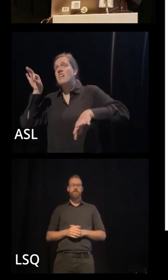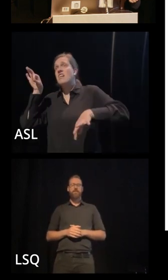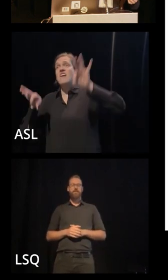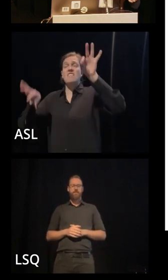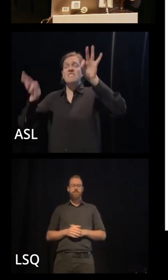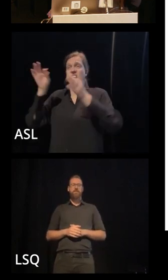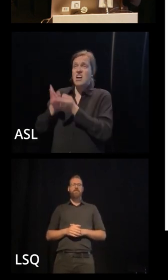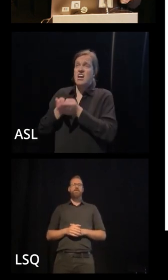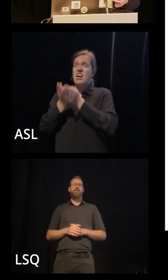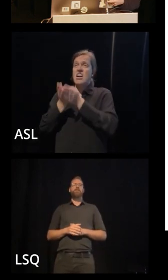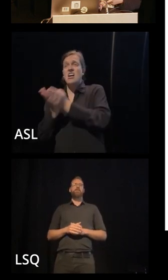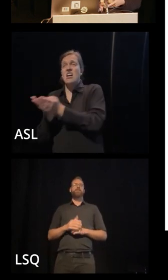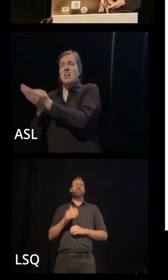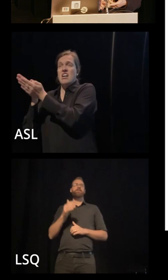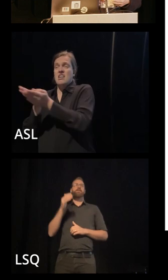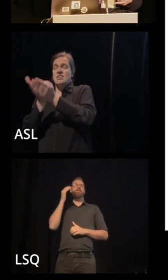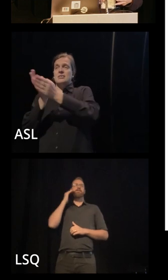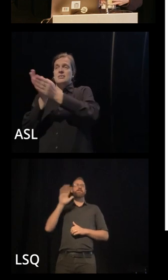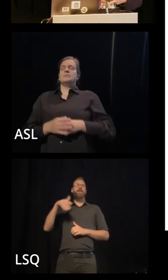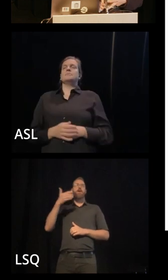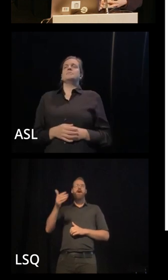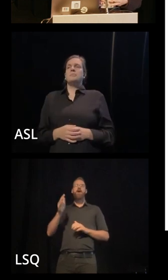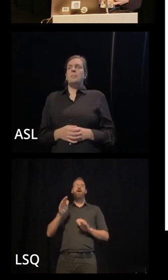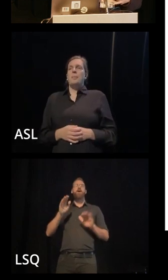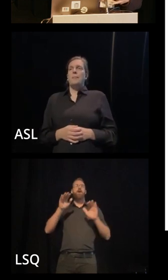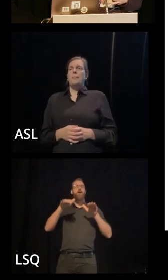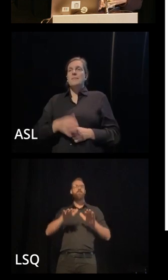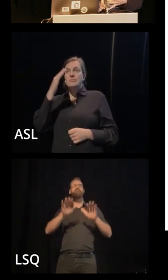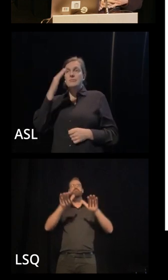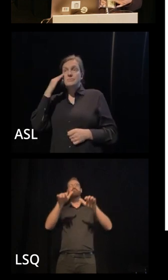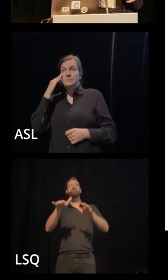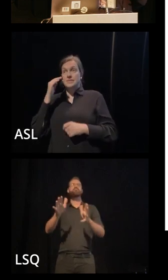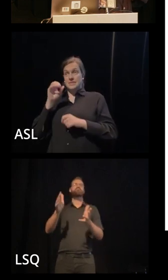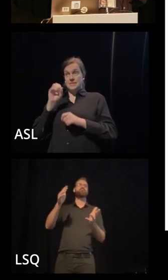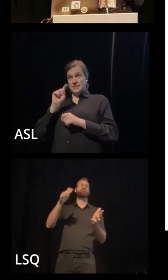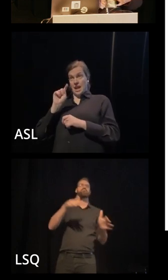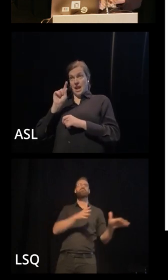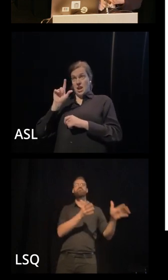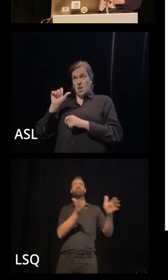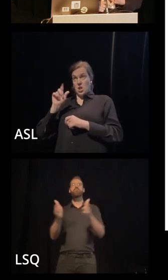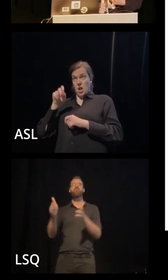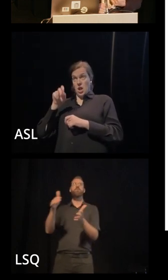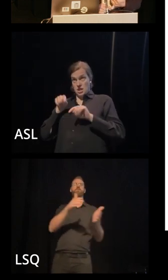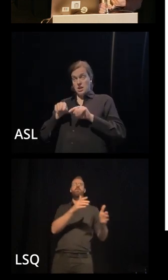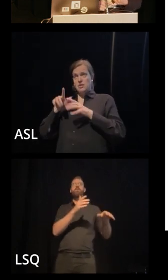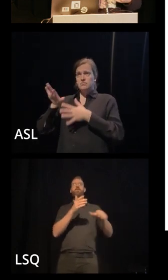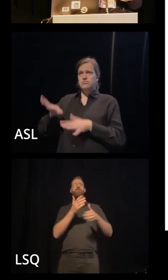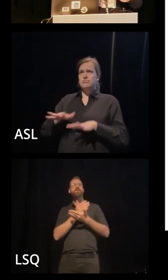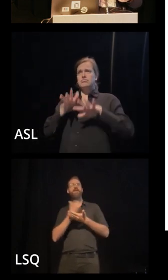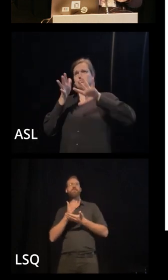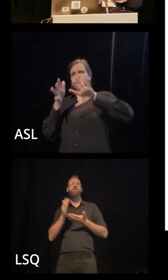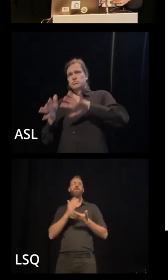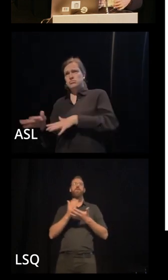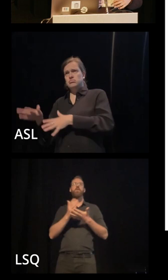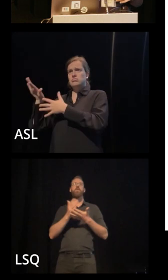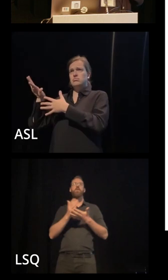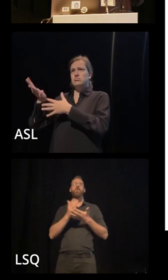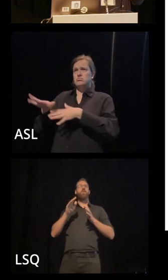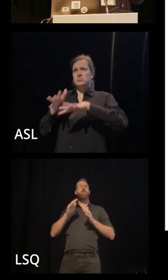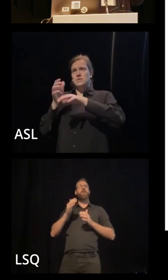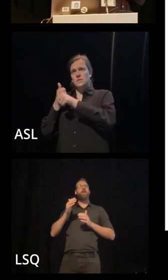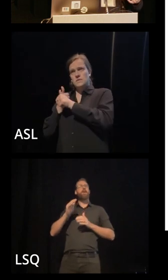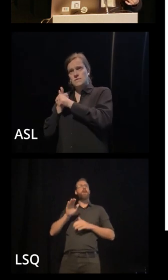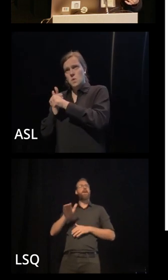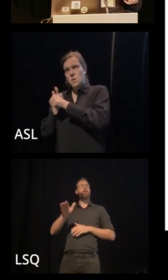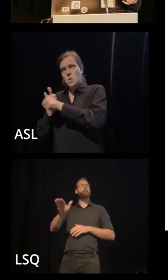au rythme du Saint-Laurent, de ses marées, mais aussi de ses conditions, de ses saisons, de ses distances, ça